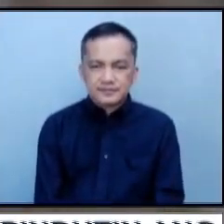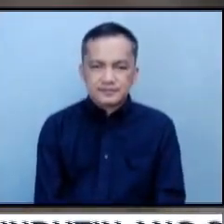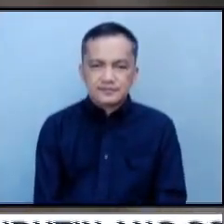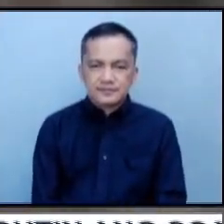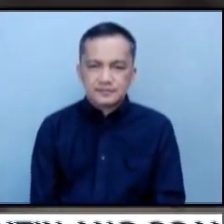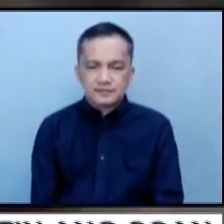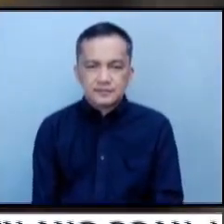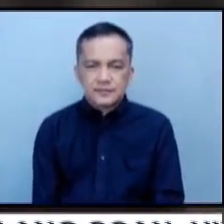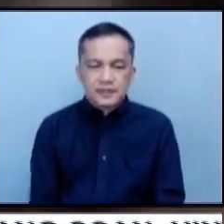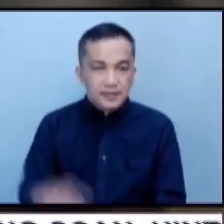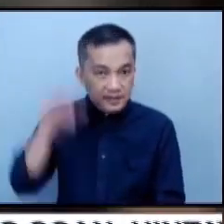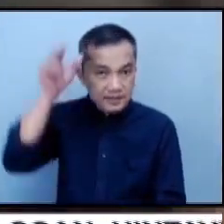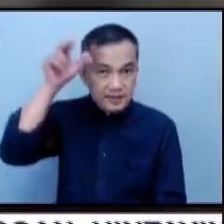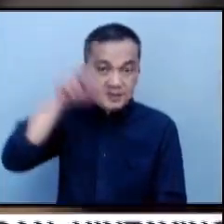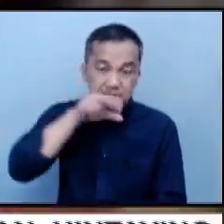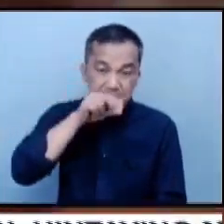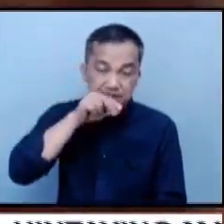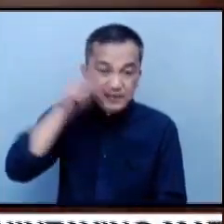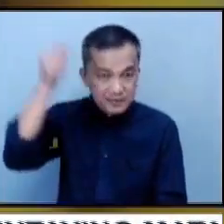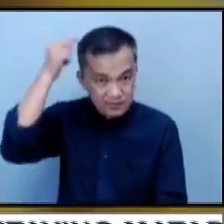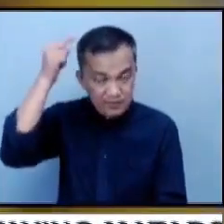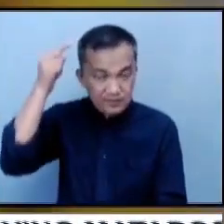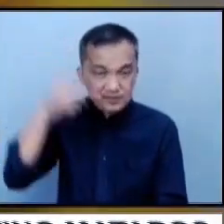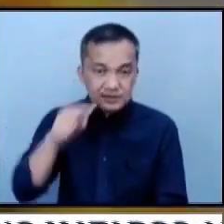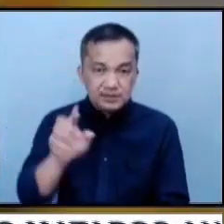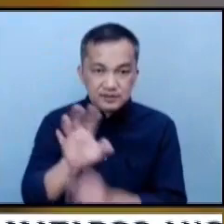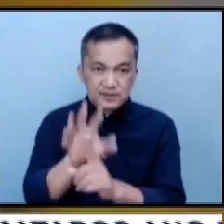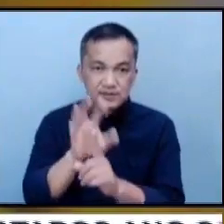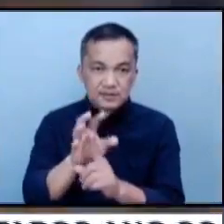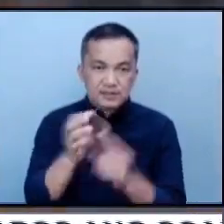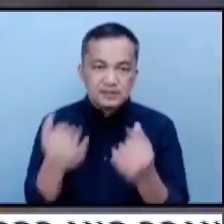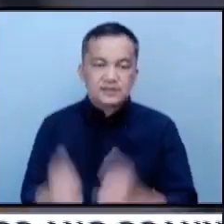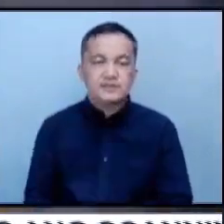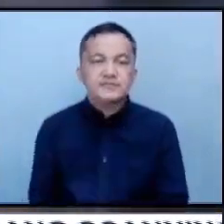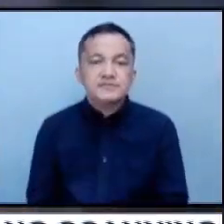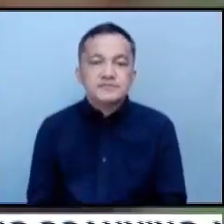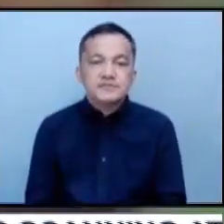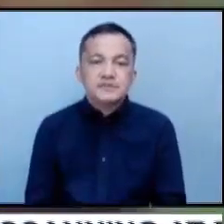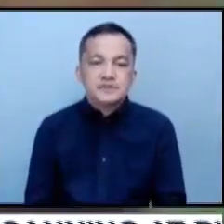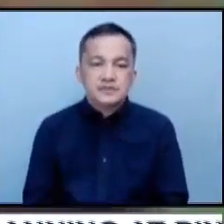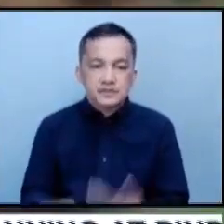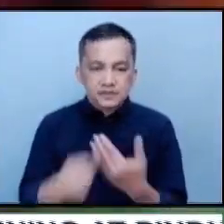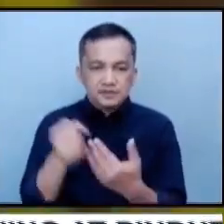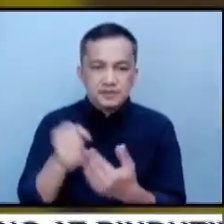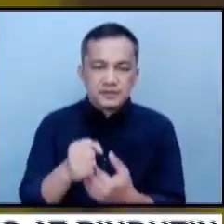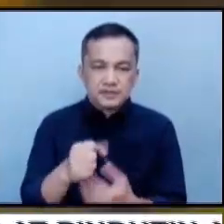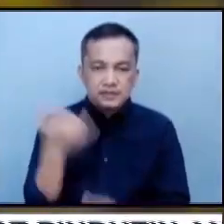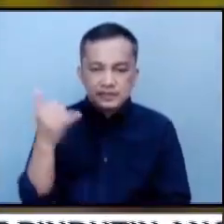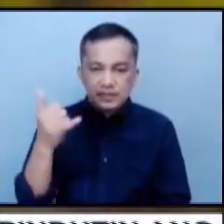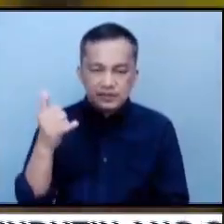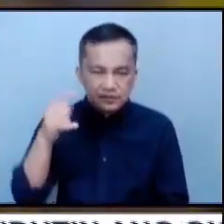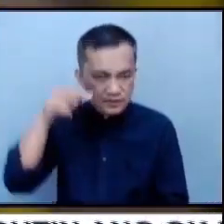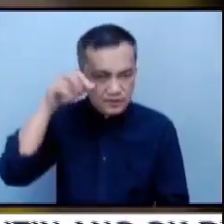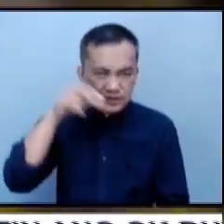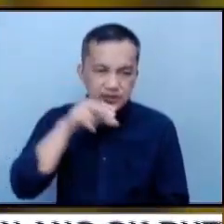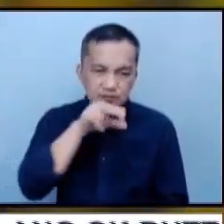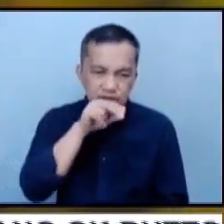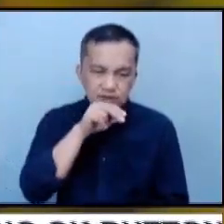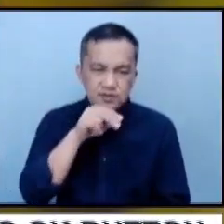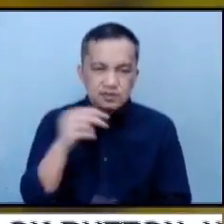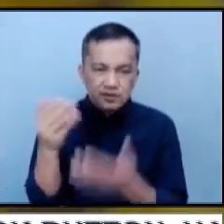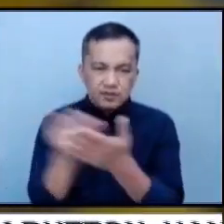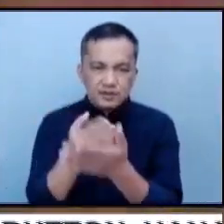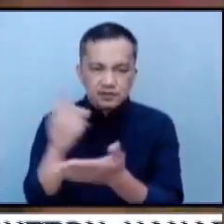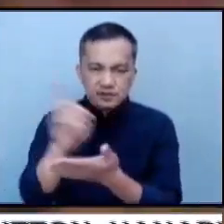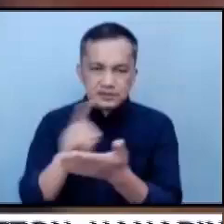Bibes sa ulo? O yan ang trending ngayon? Mula sa simpleng dilaw na bibe hanggang sa mga bagong disenyo na hair clips